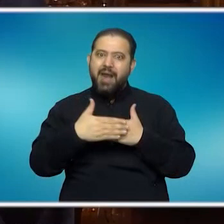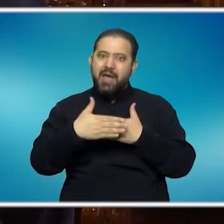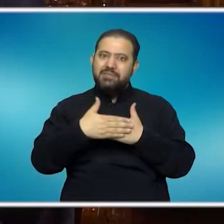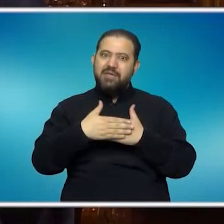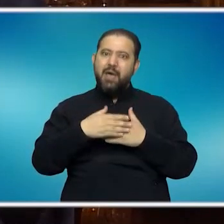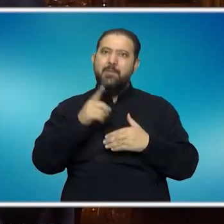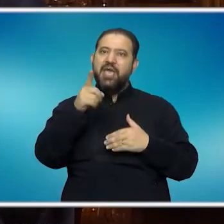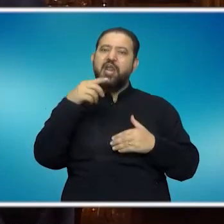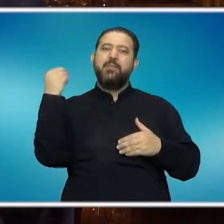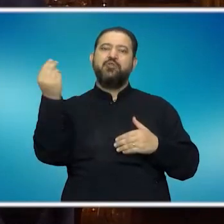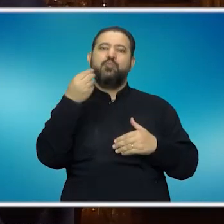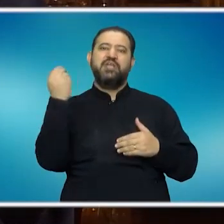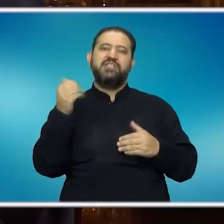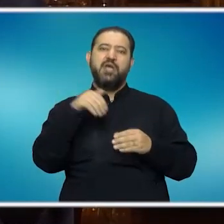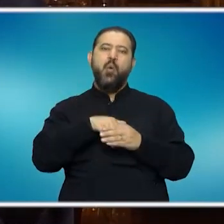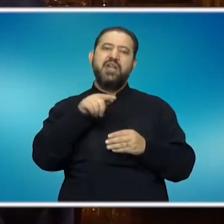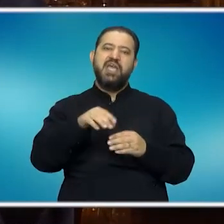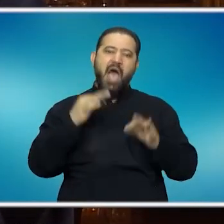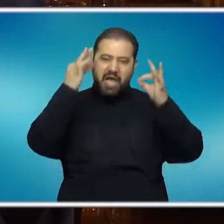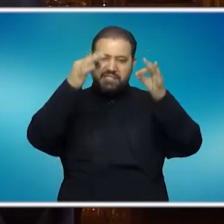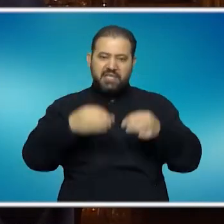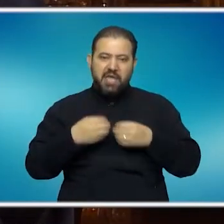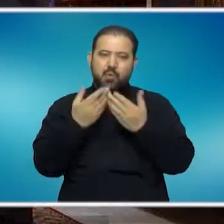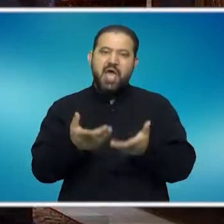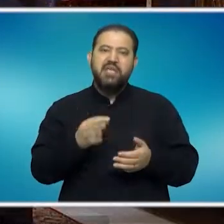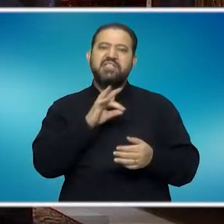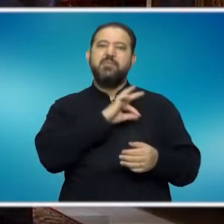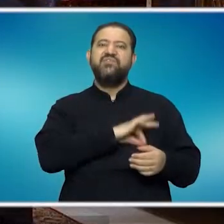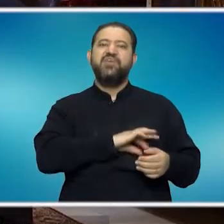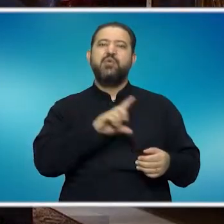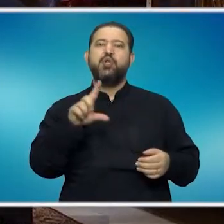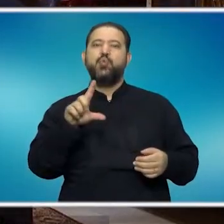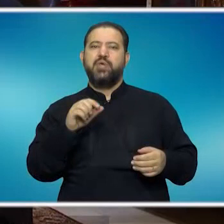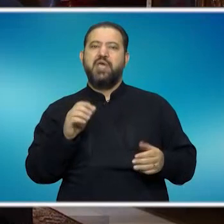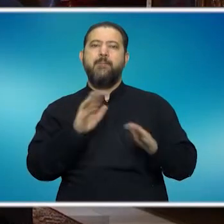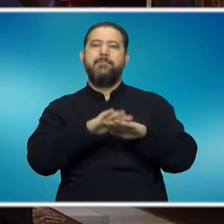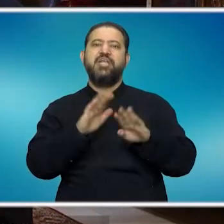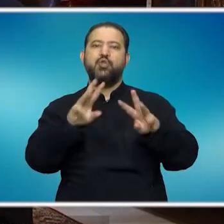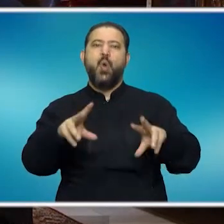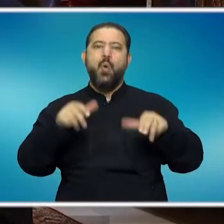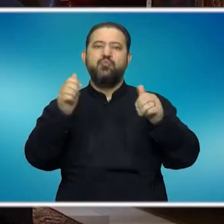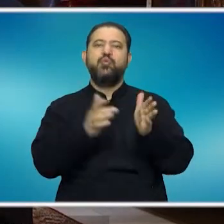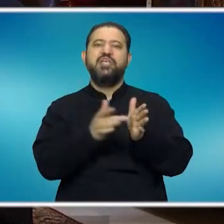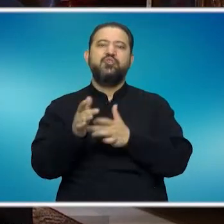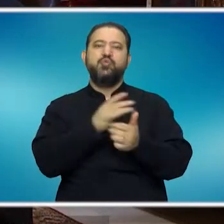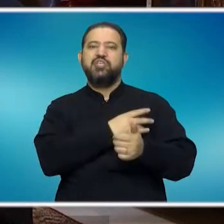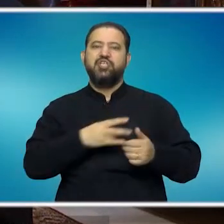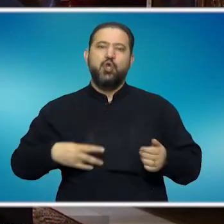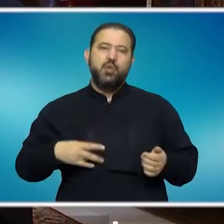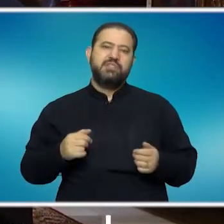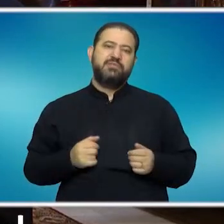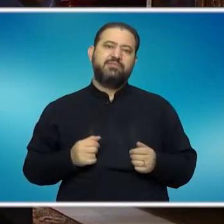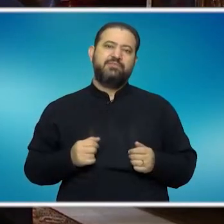atras pe cel nepătimitor, iar cel care, din pricina păcatului, se scârbise de oameni, s-a făcut om din